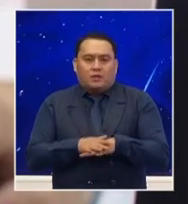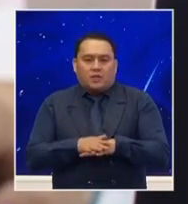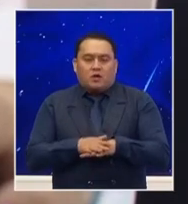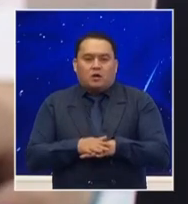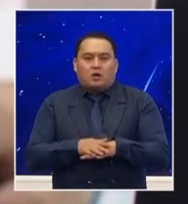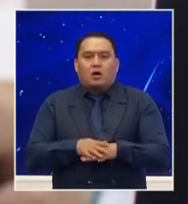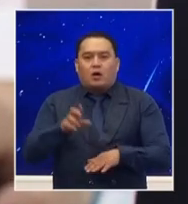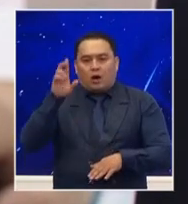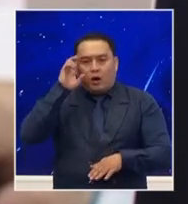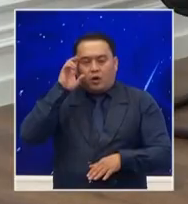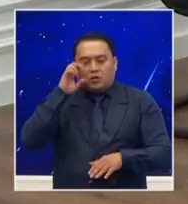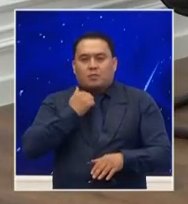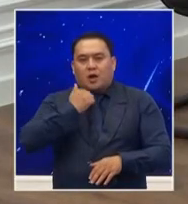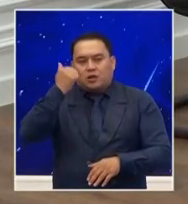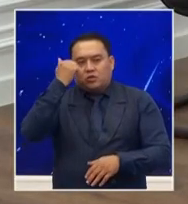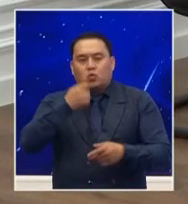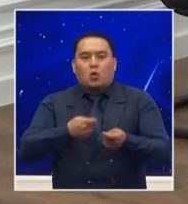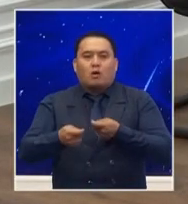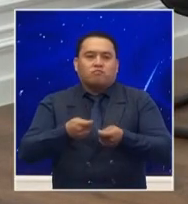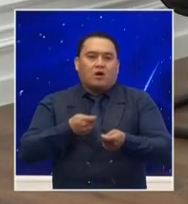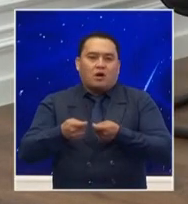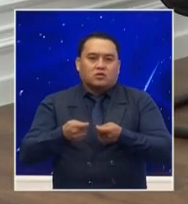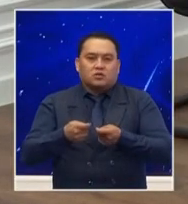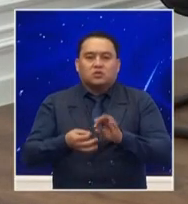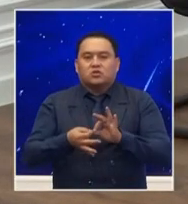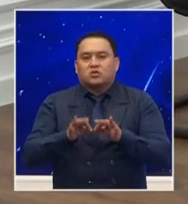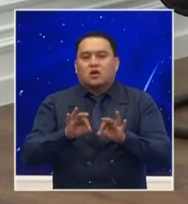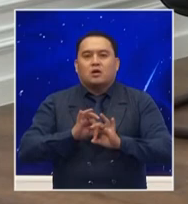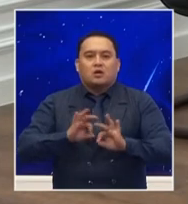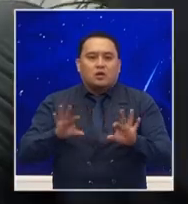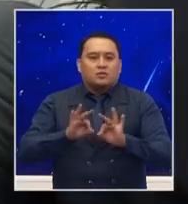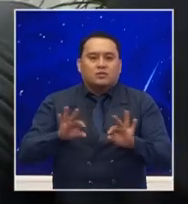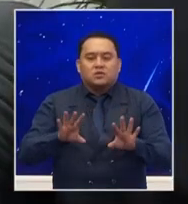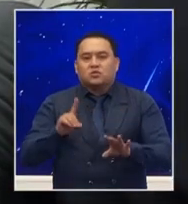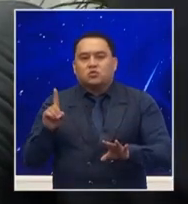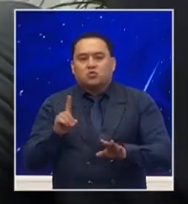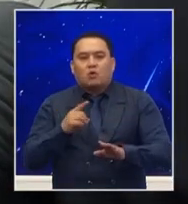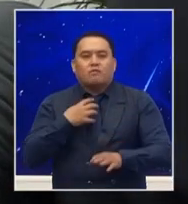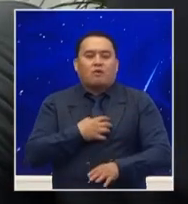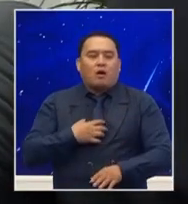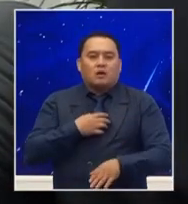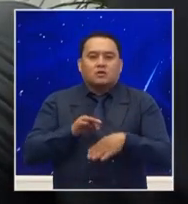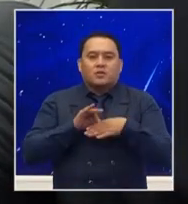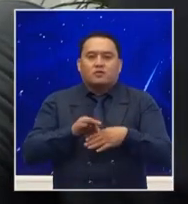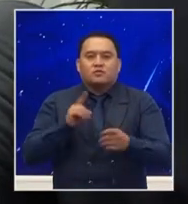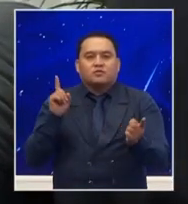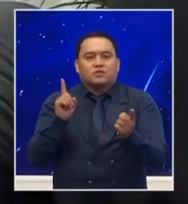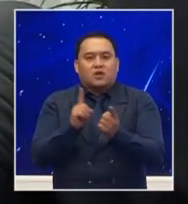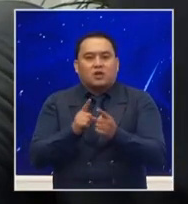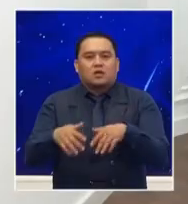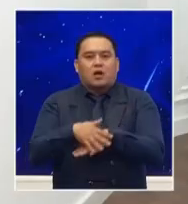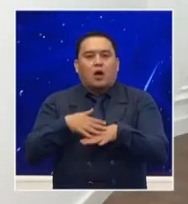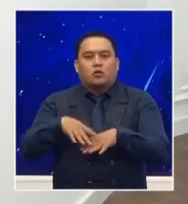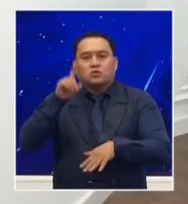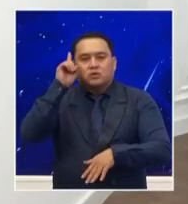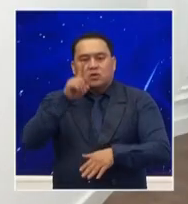гость ЖТСУского края поблагодарил руководителя департамента за подробные разъяснения и открытость, подчеркнув важность проведенной встречи. «Народ должен знать,